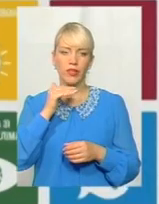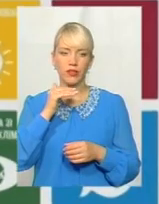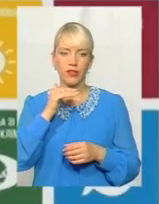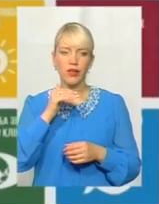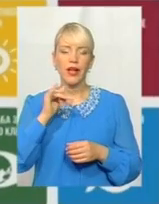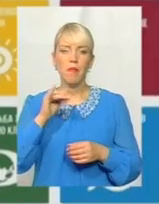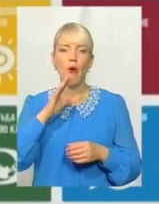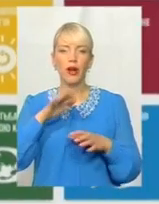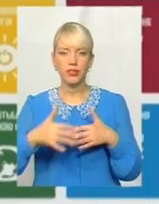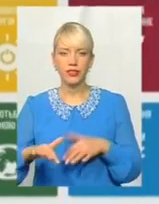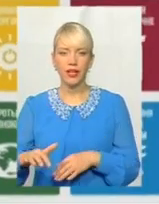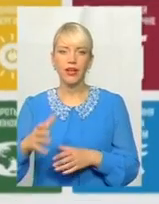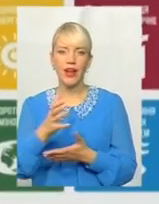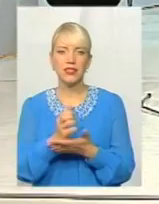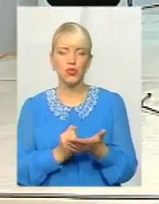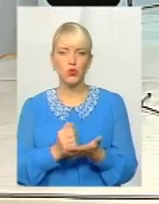водних морських ресурсів.